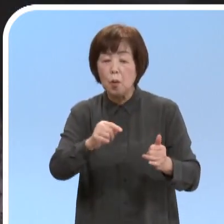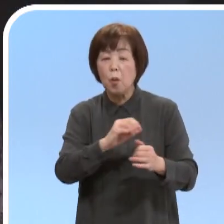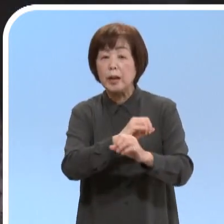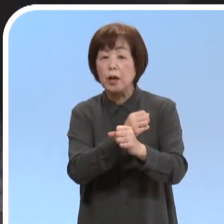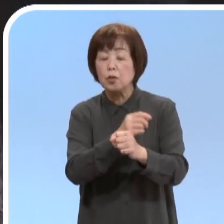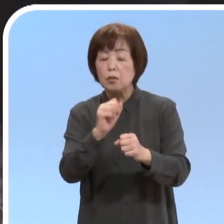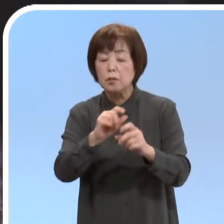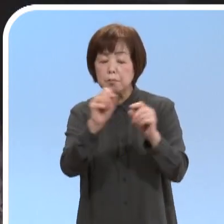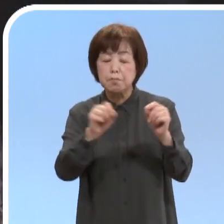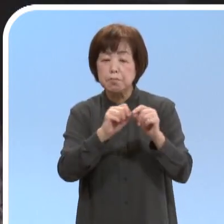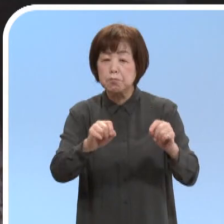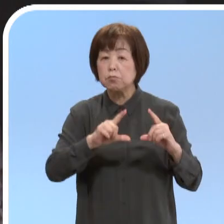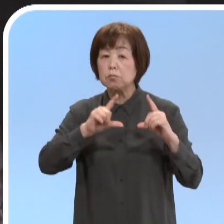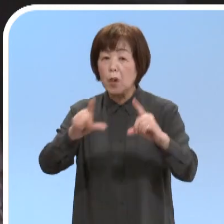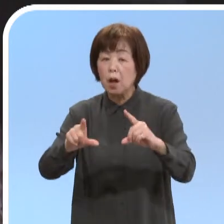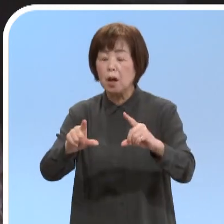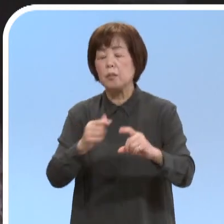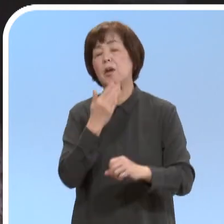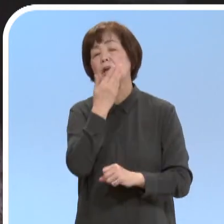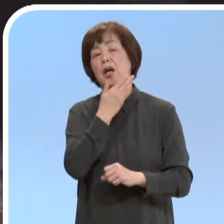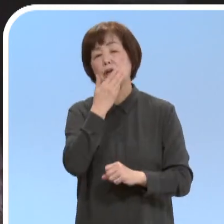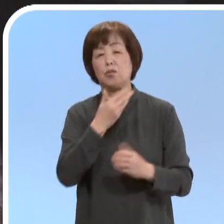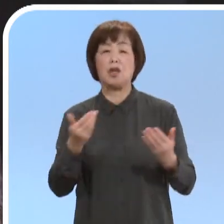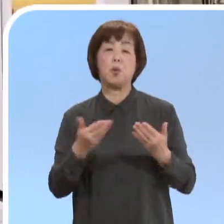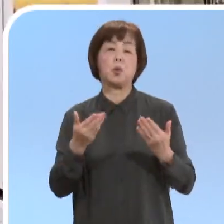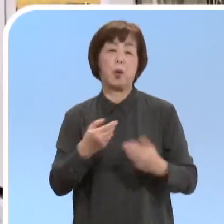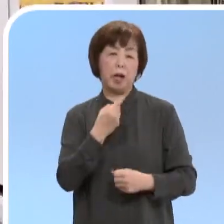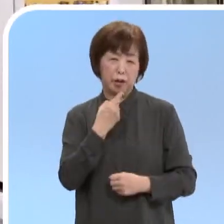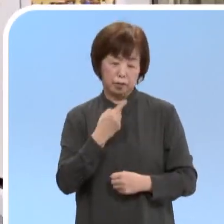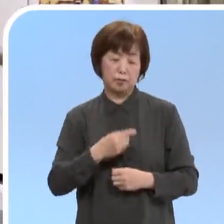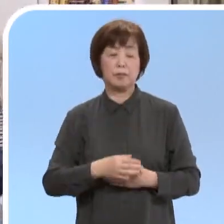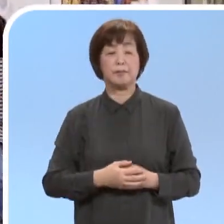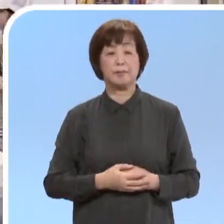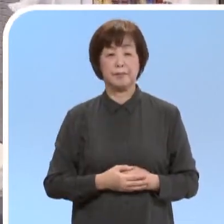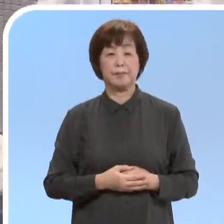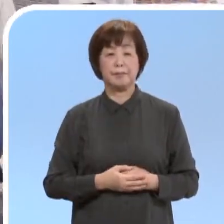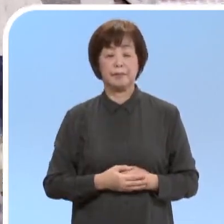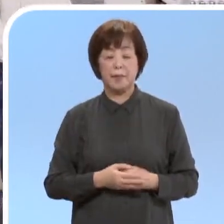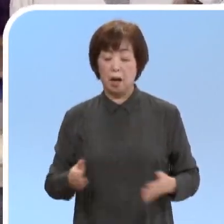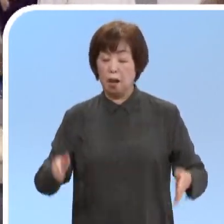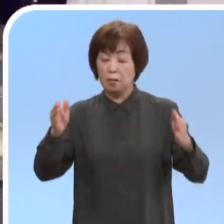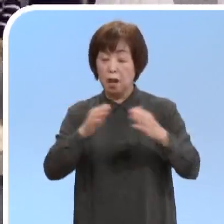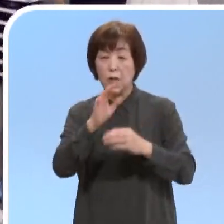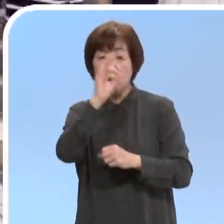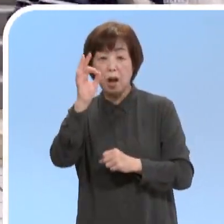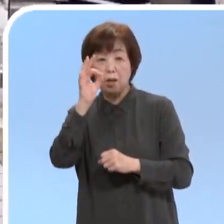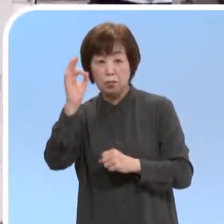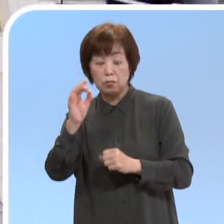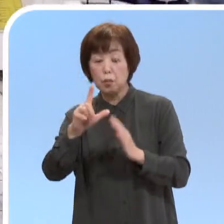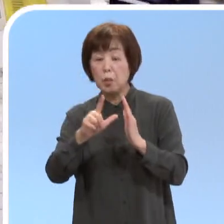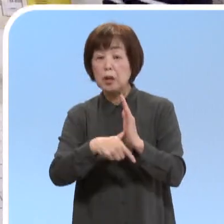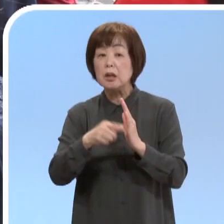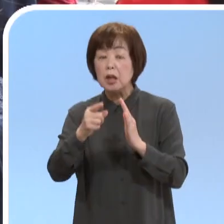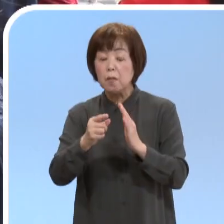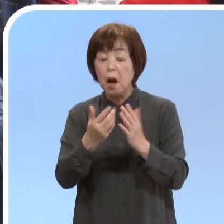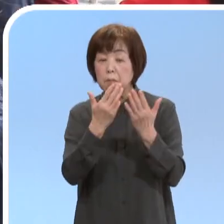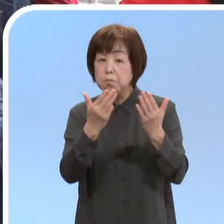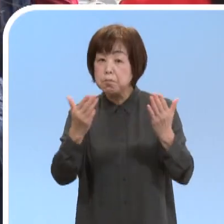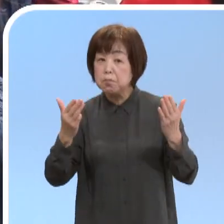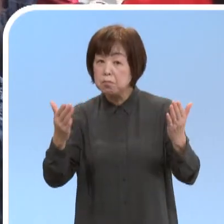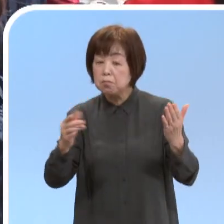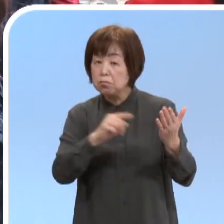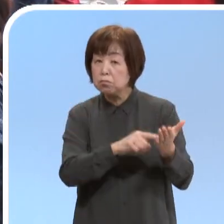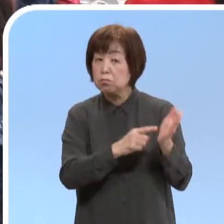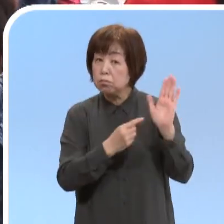知らせたりするのもここの大事な仕事なんやね関内見学ではエントランスの展示パネルを